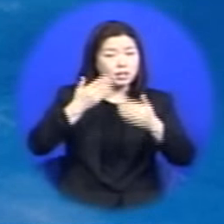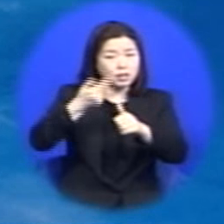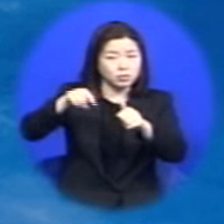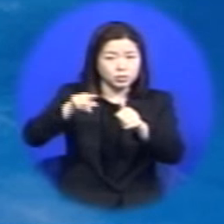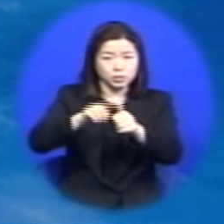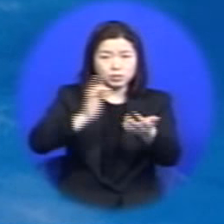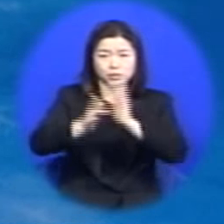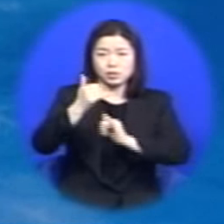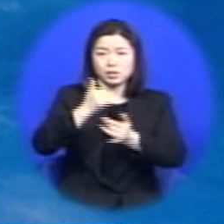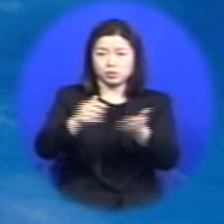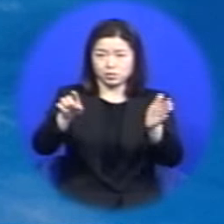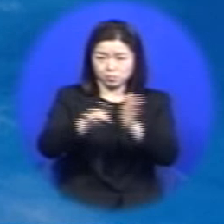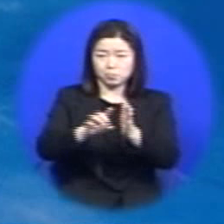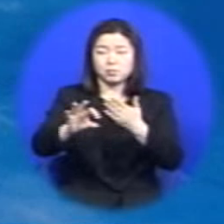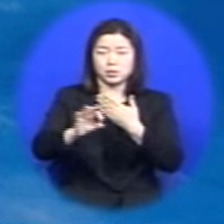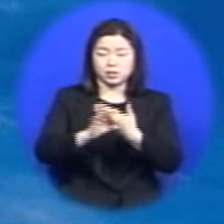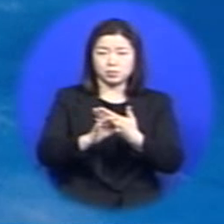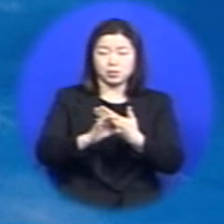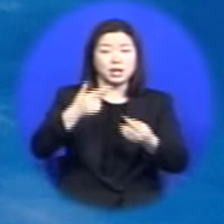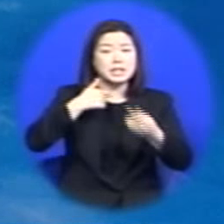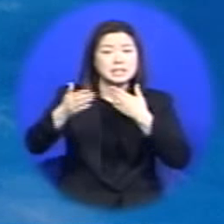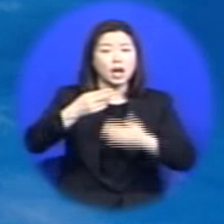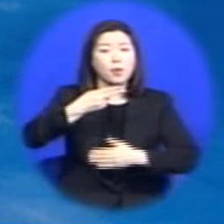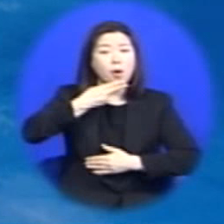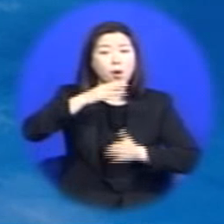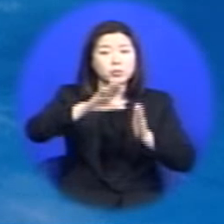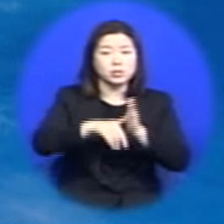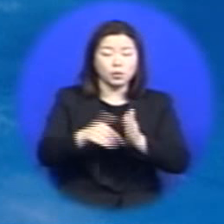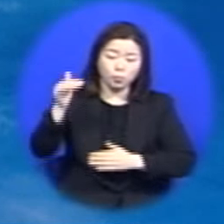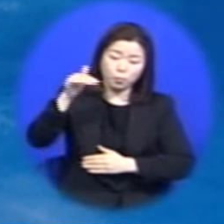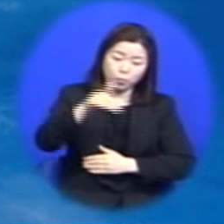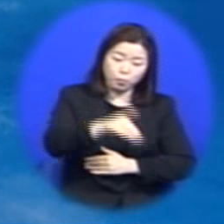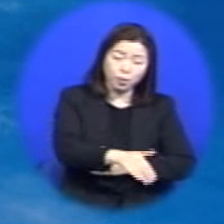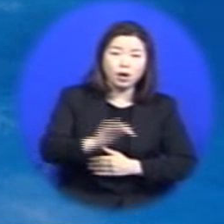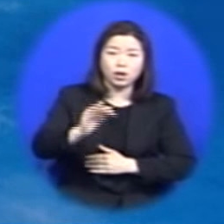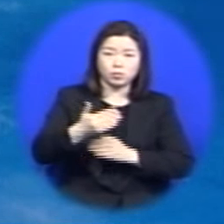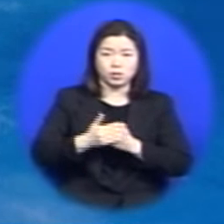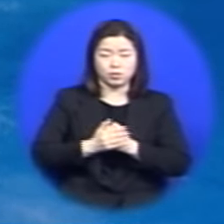예수를 믿으면 체험이 없을 때는 확 거꾸라집니다.